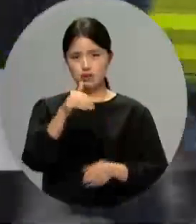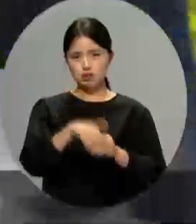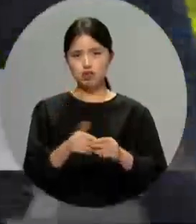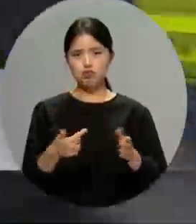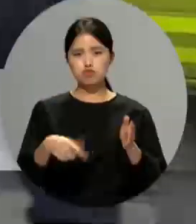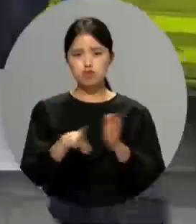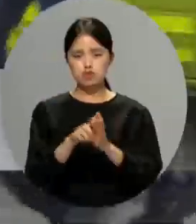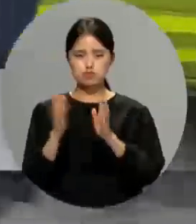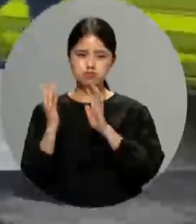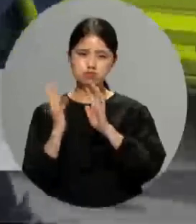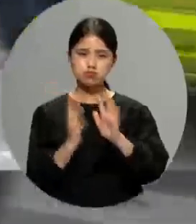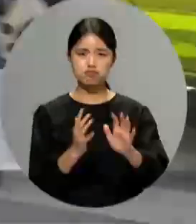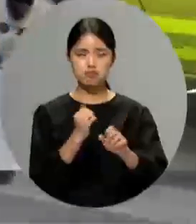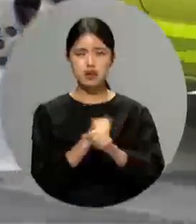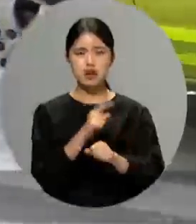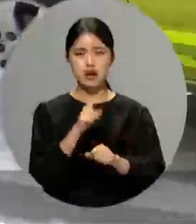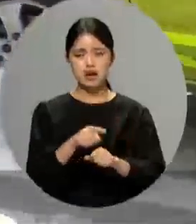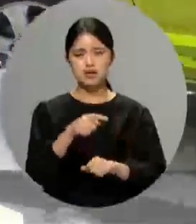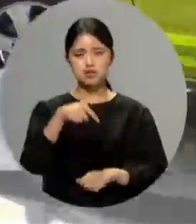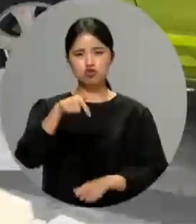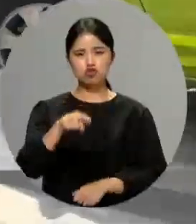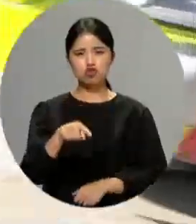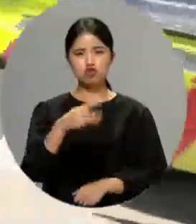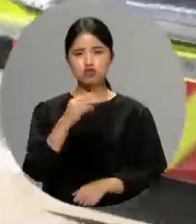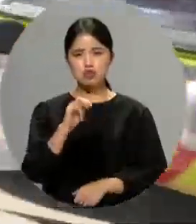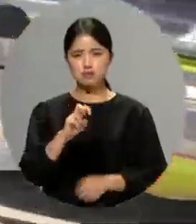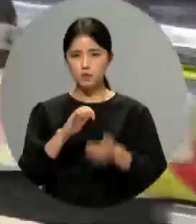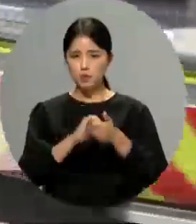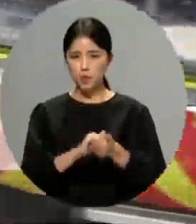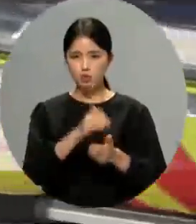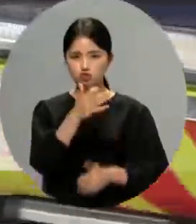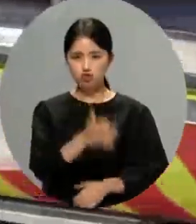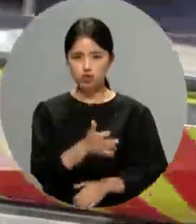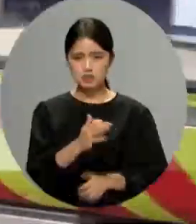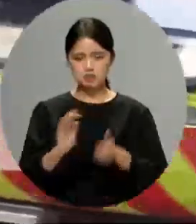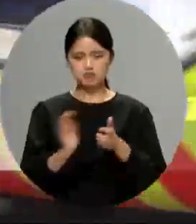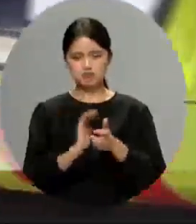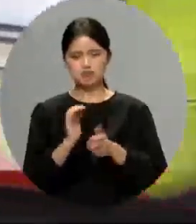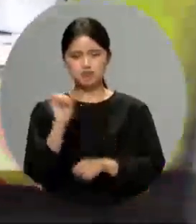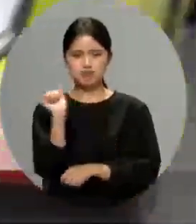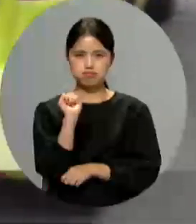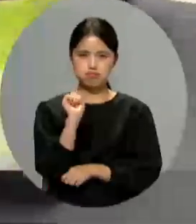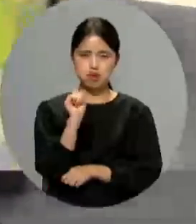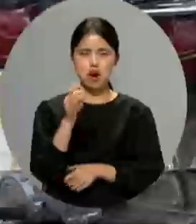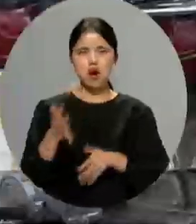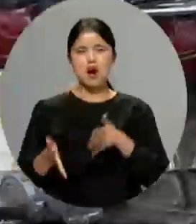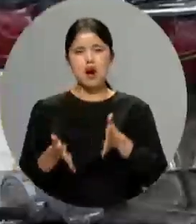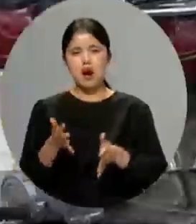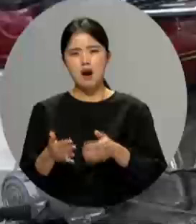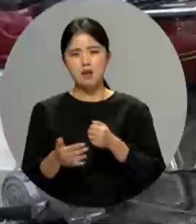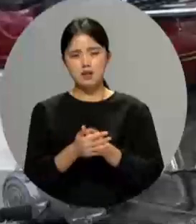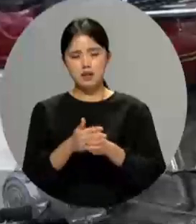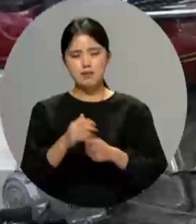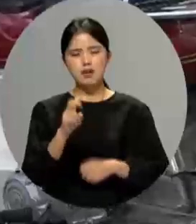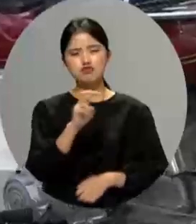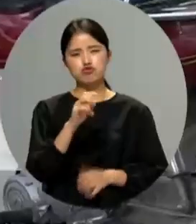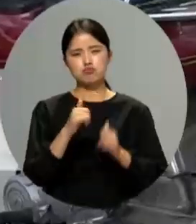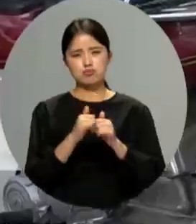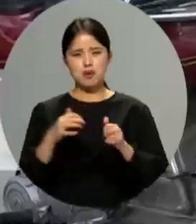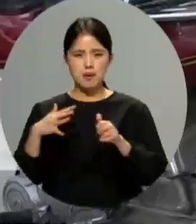위해 투표소가 마련된 순창 구림농협 주차장에서 트럭을 몰다 운전 미숙으로 주민 20명을 치어